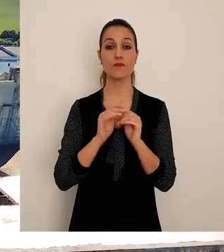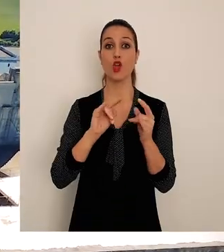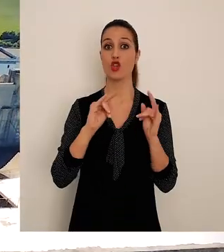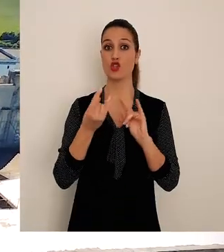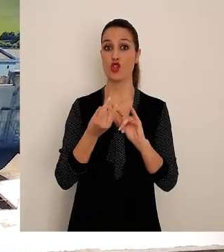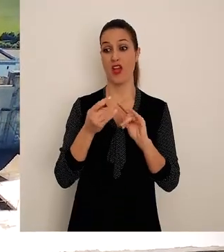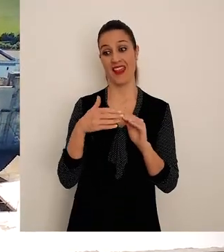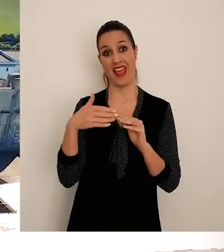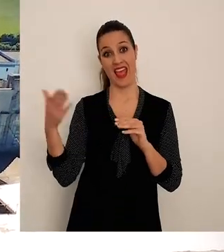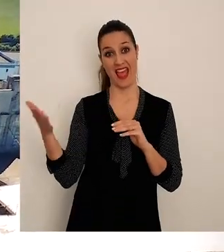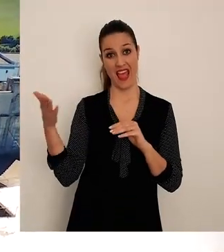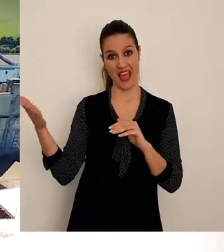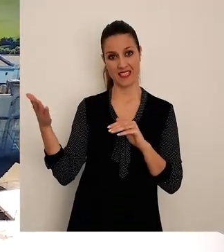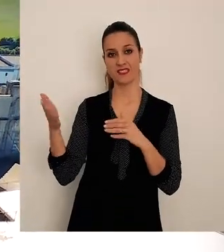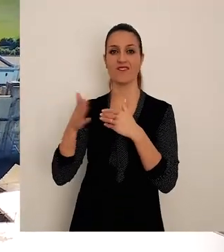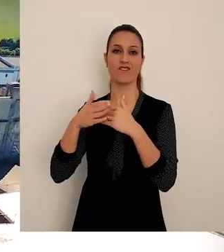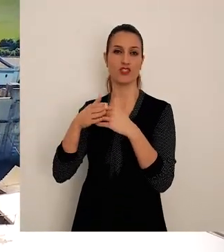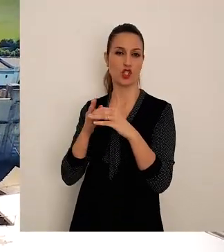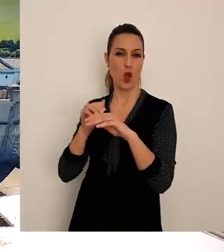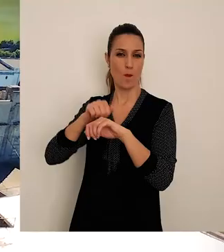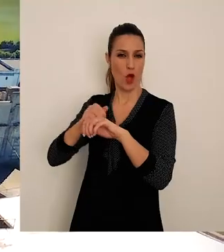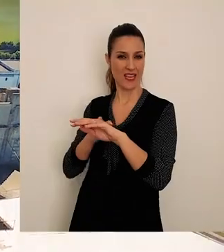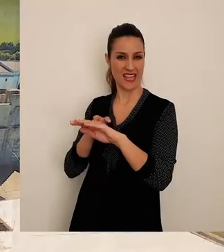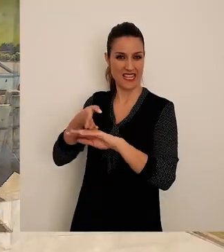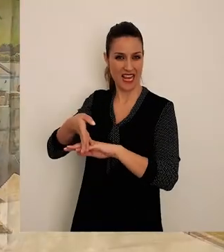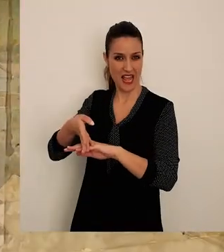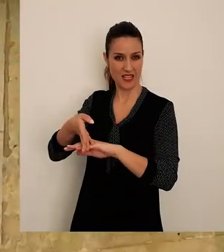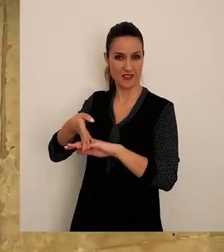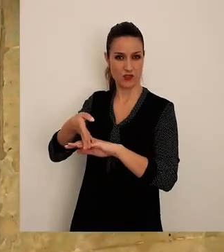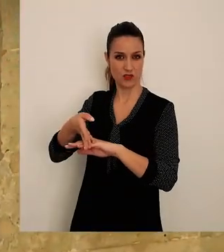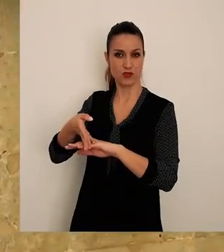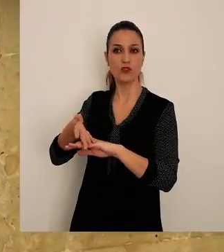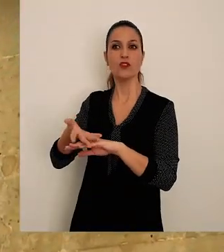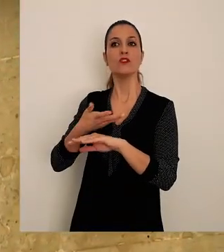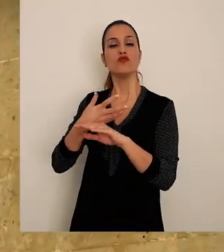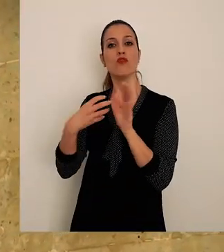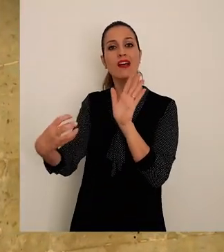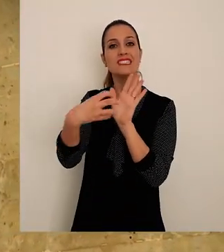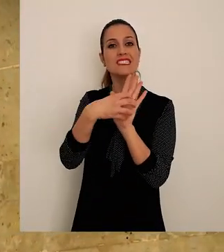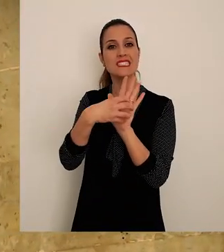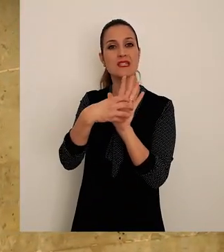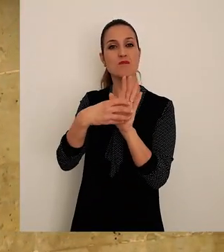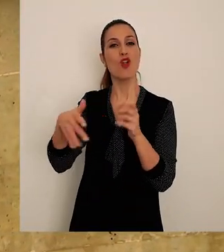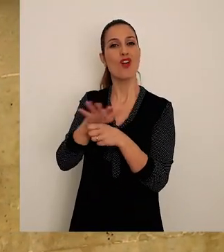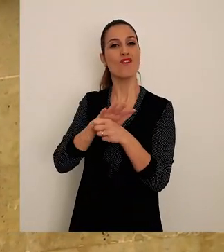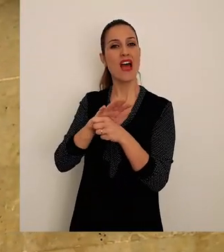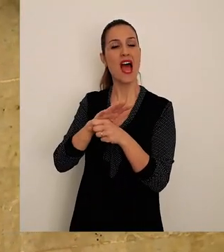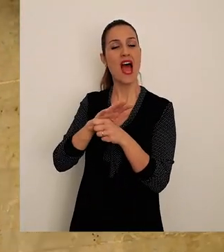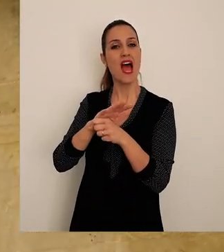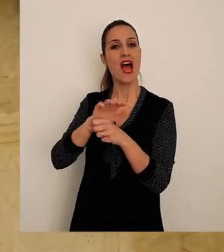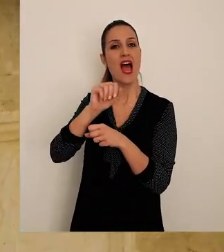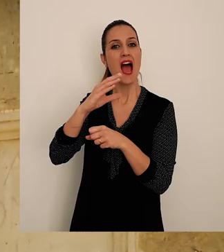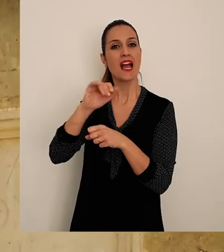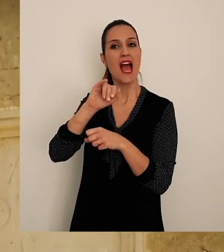La torre nord-est, ubicata accanto al portone d'accesso al maniero, presenta gli emblemi araldici degli Acaia, seppur deteriorati